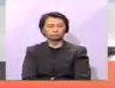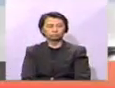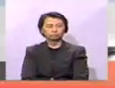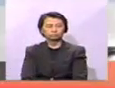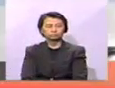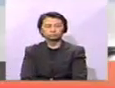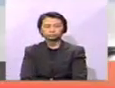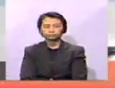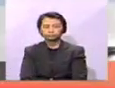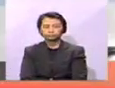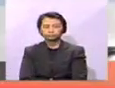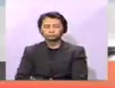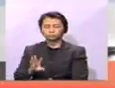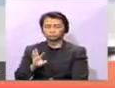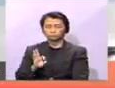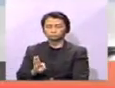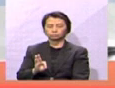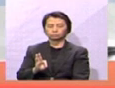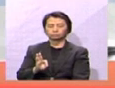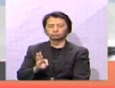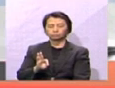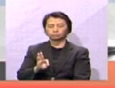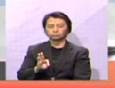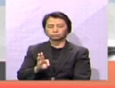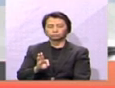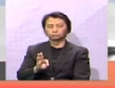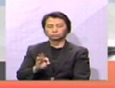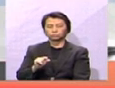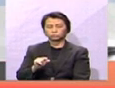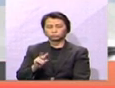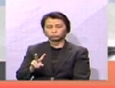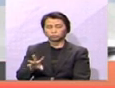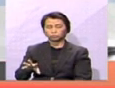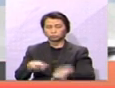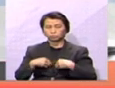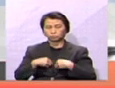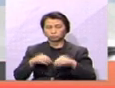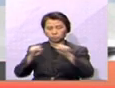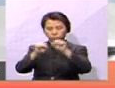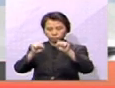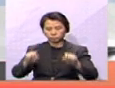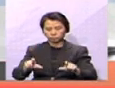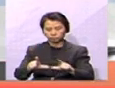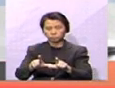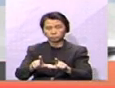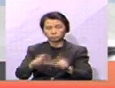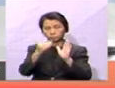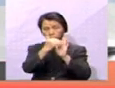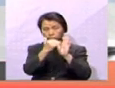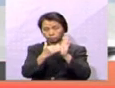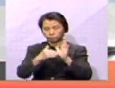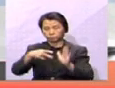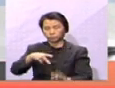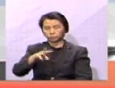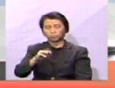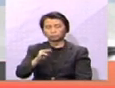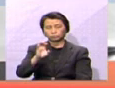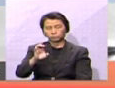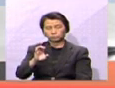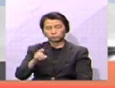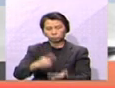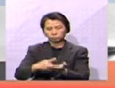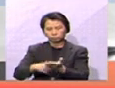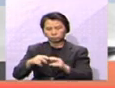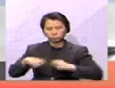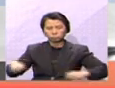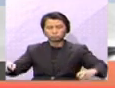2018 felda Global ventures holdings berhad fgv menerima pensijilan prinsip dan kriteria pnc rundingan meja bulat